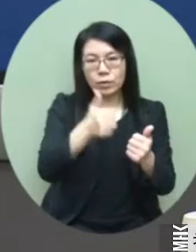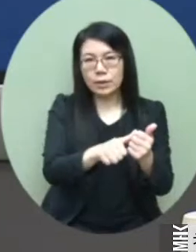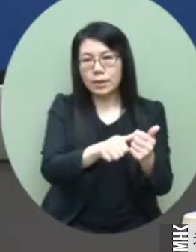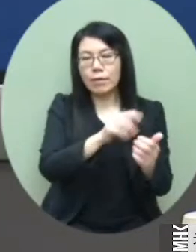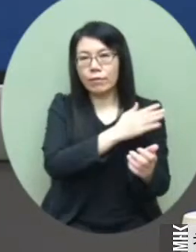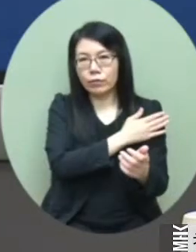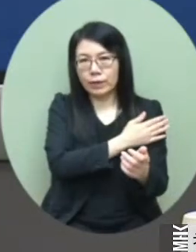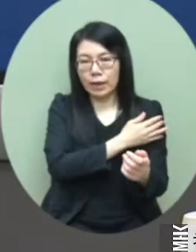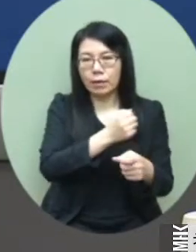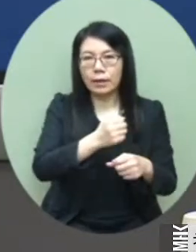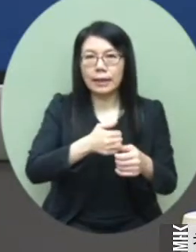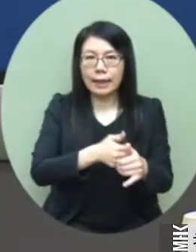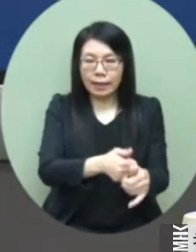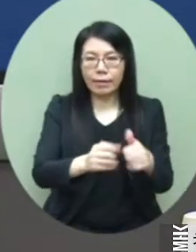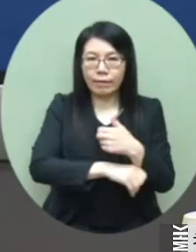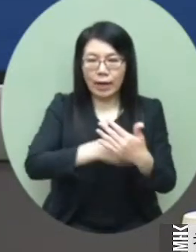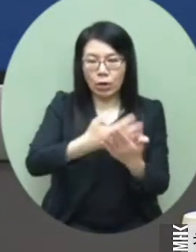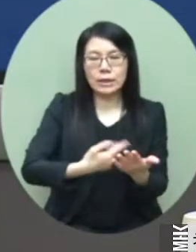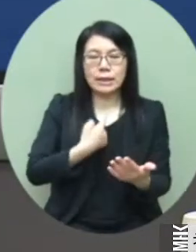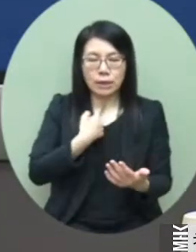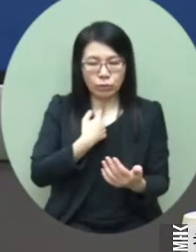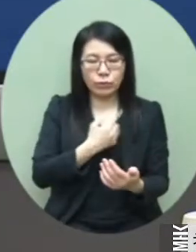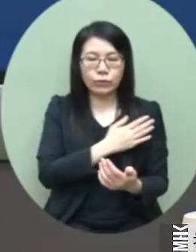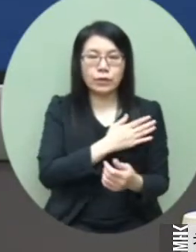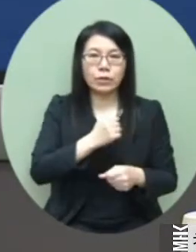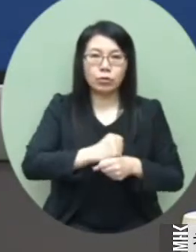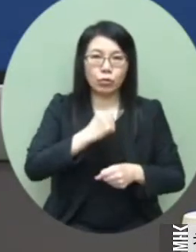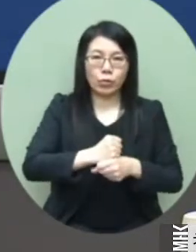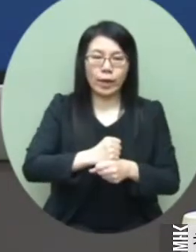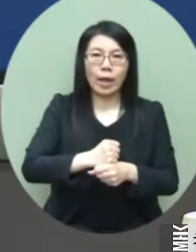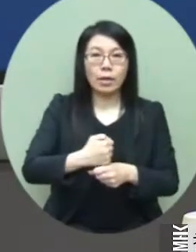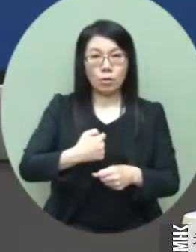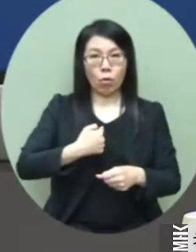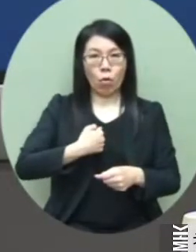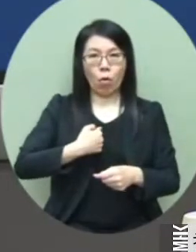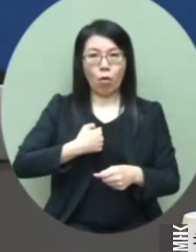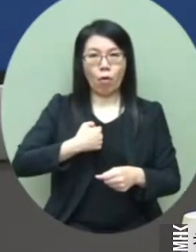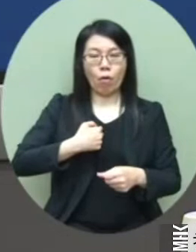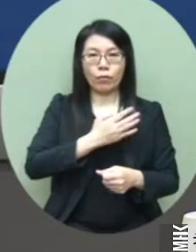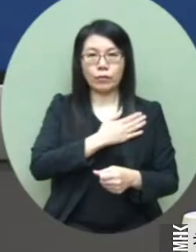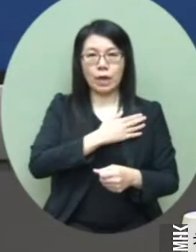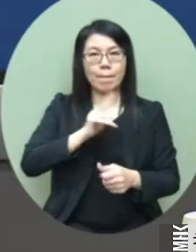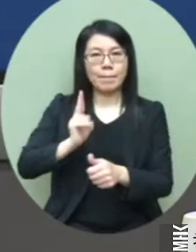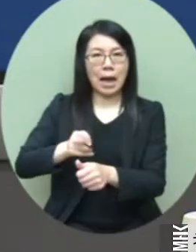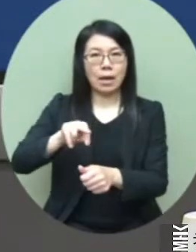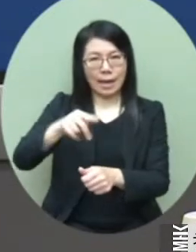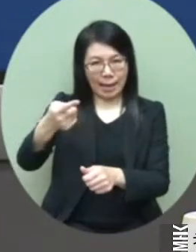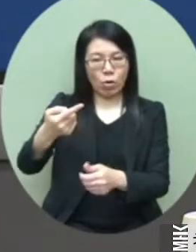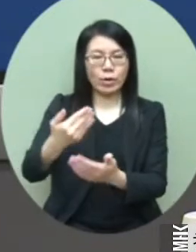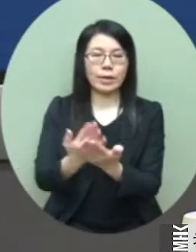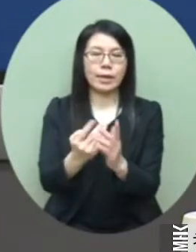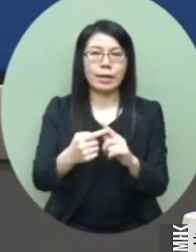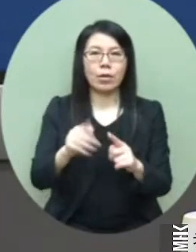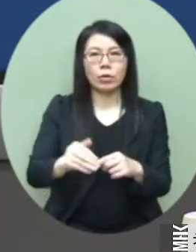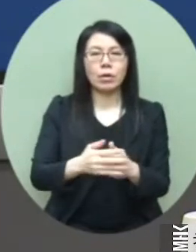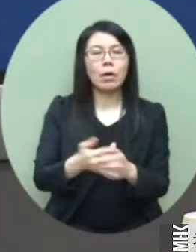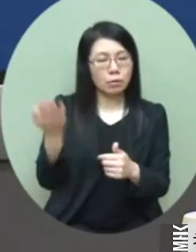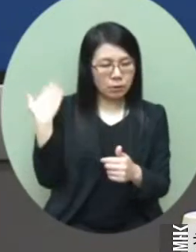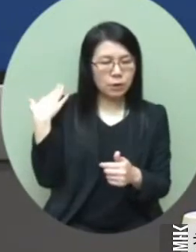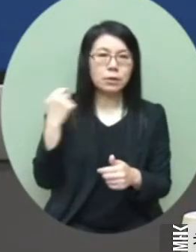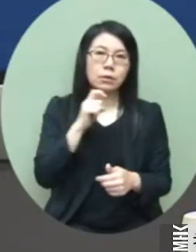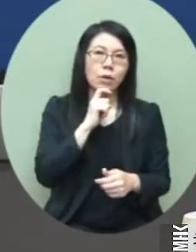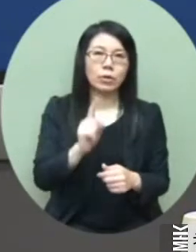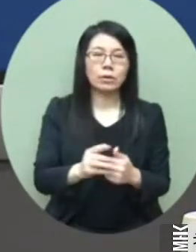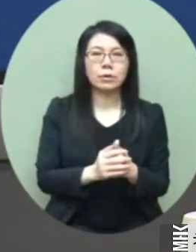長按住香港法律需要執行嘅任務啊。咁啊，早前已經係做咗一次咧，就